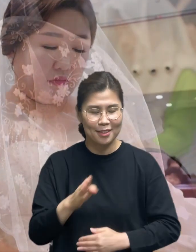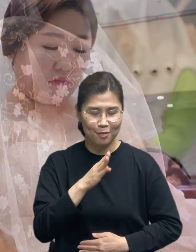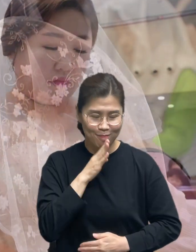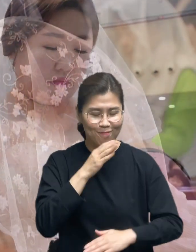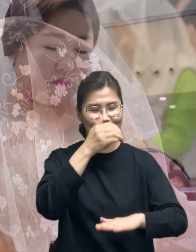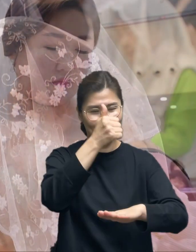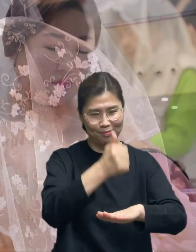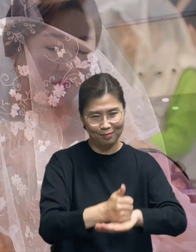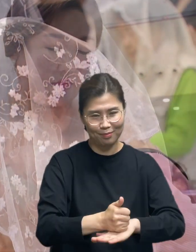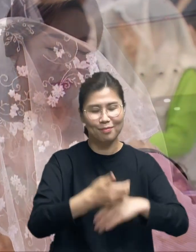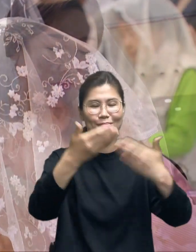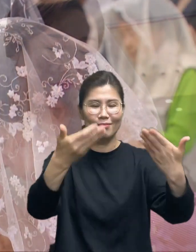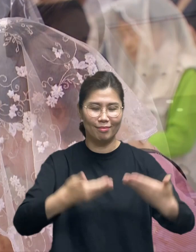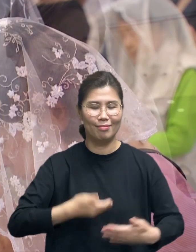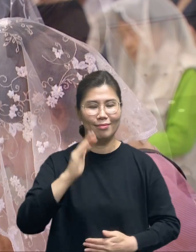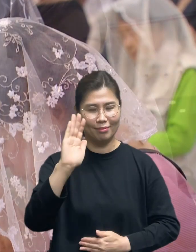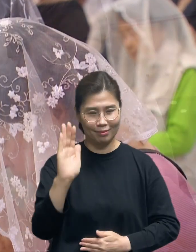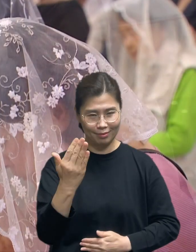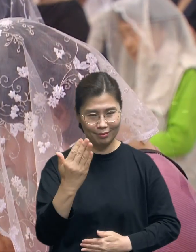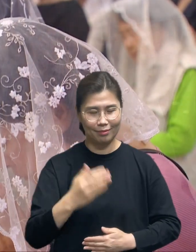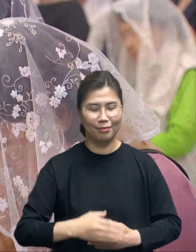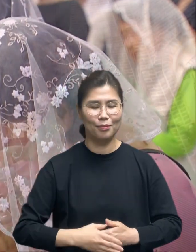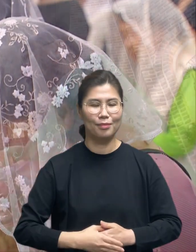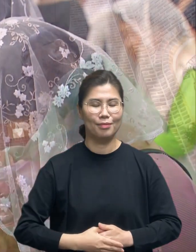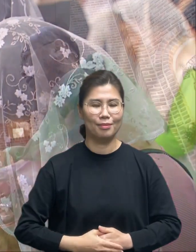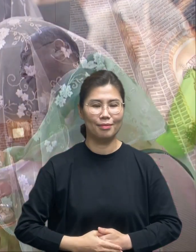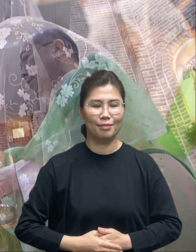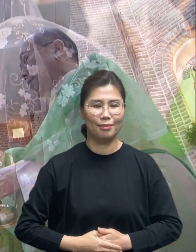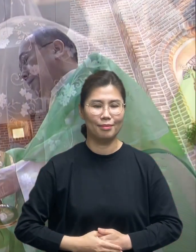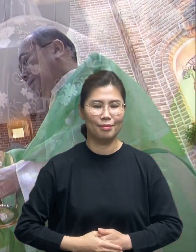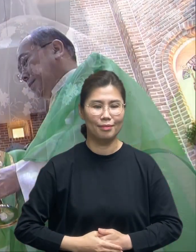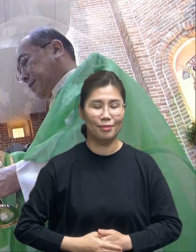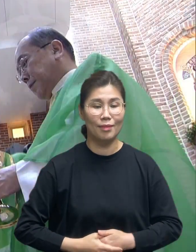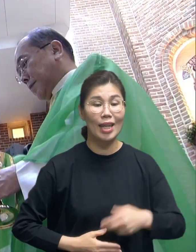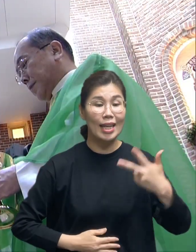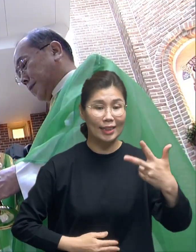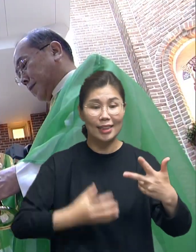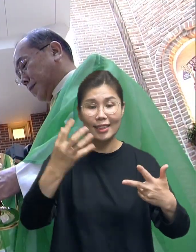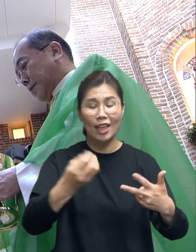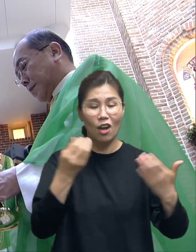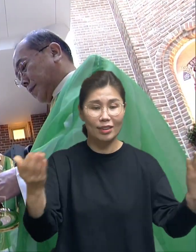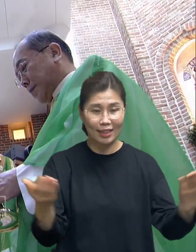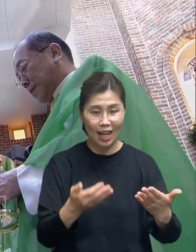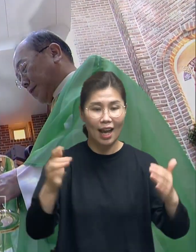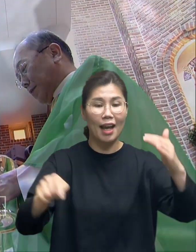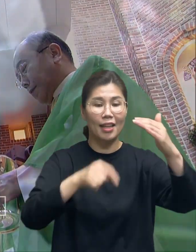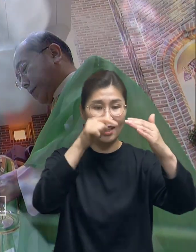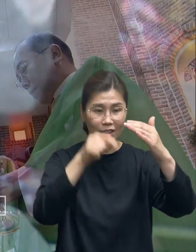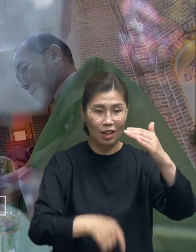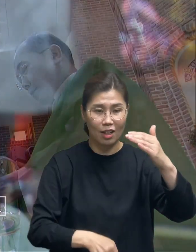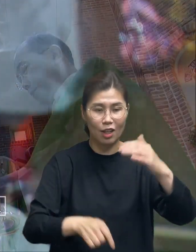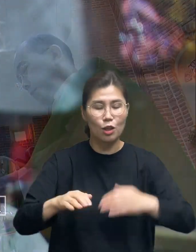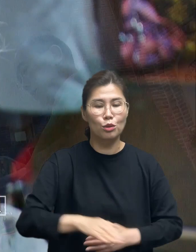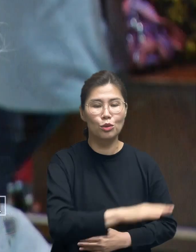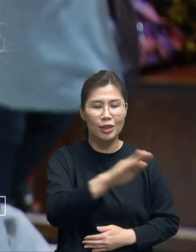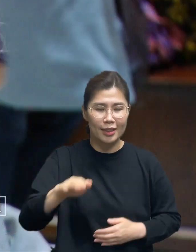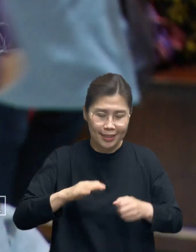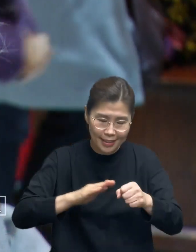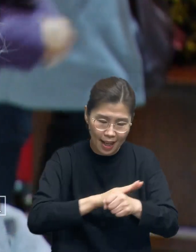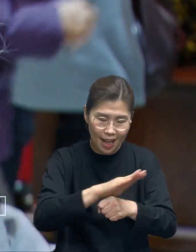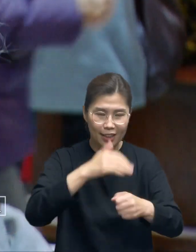마음가짐으로 준비한 만큼 더 참된 결실을 얻게 됩니다 이 일곱 성사 안에서 우리는